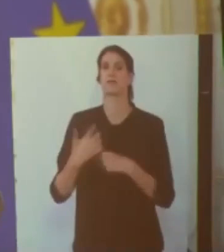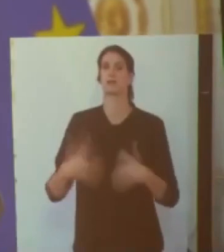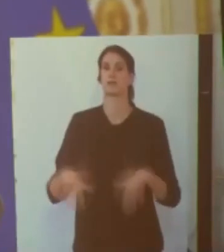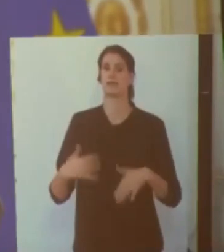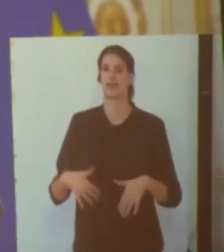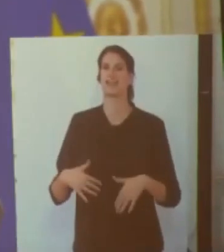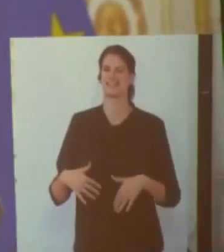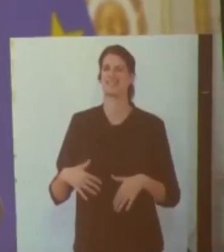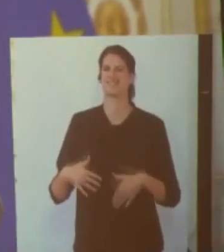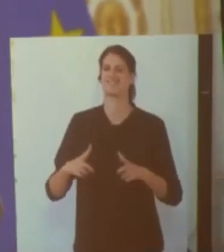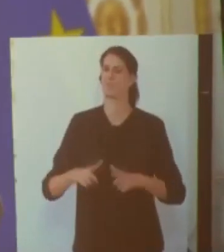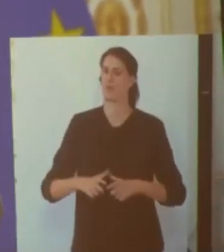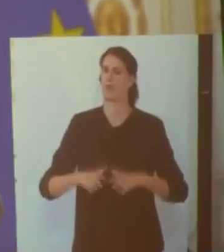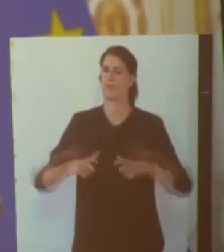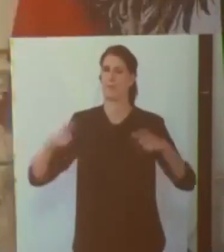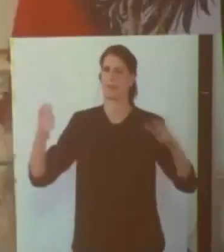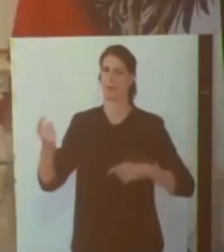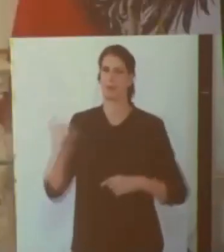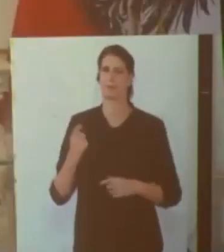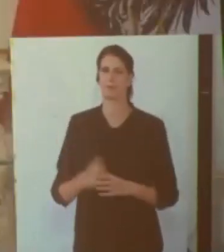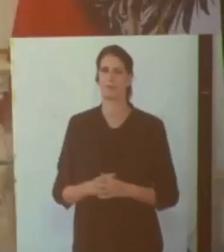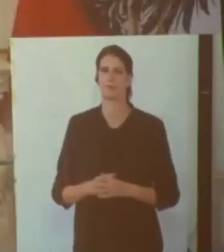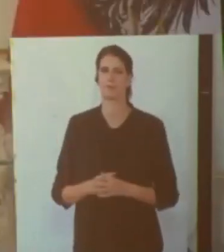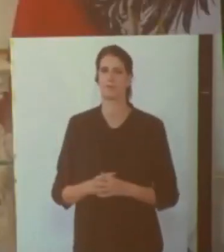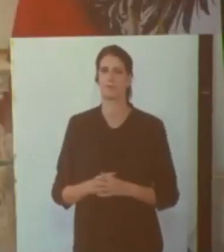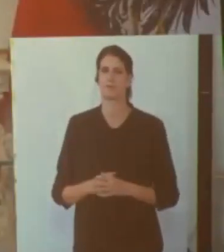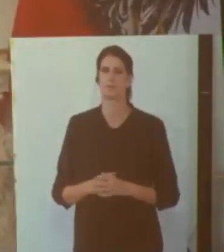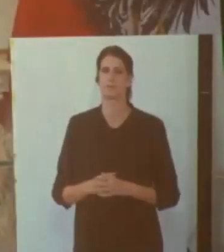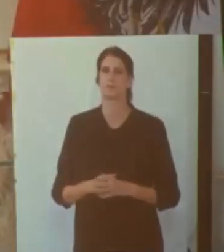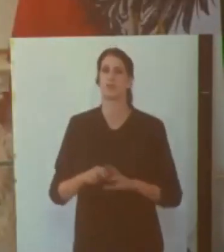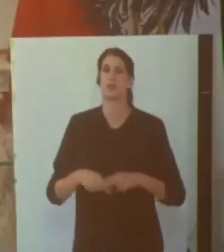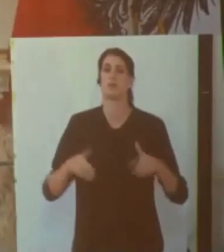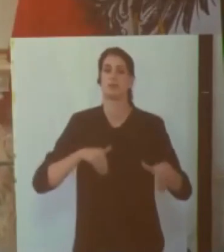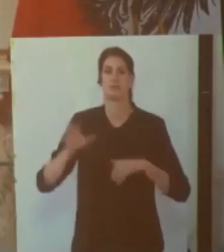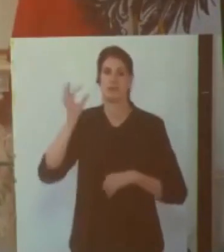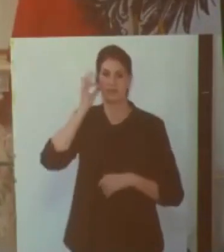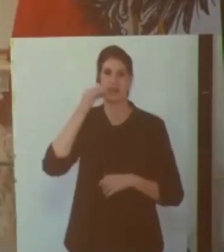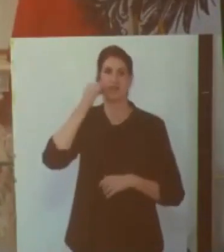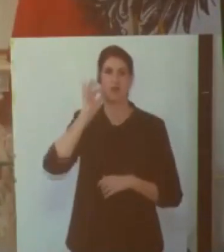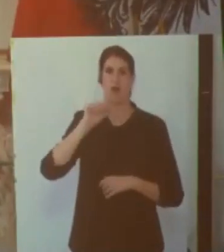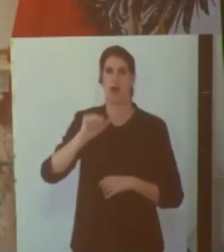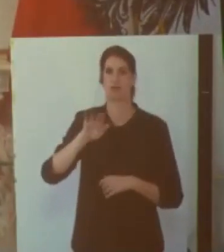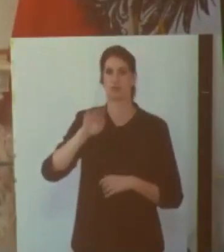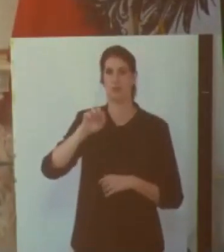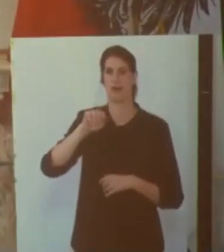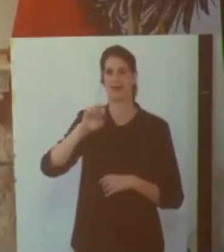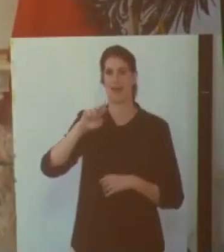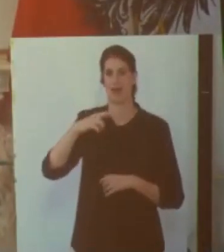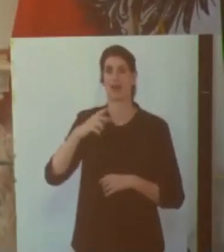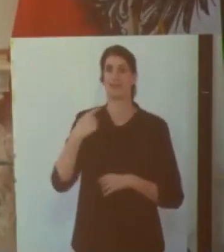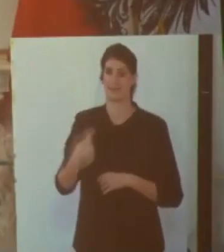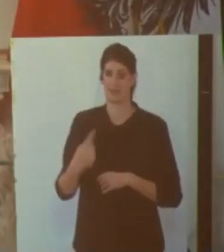einmal ansteigen wird. Bundesministerin Aschbacher hat daher in den letzten Monaten auf Hochtouren eine